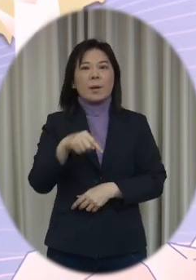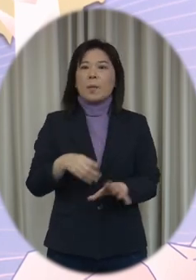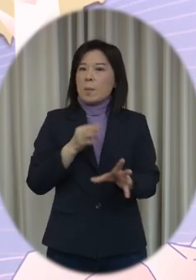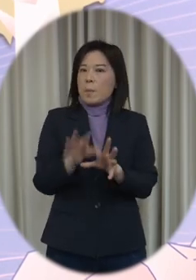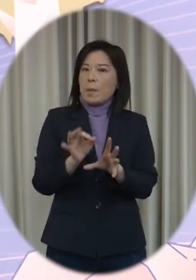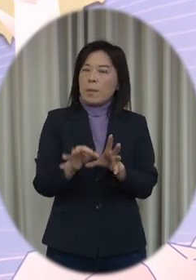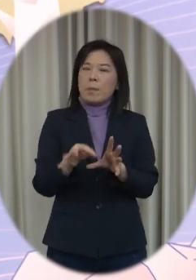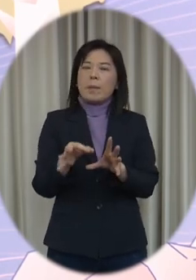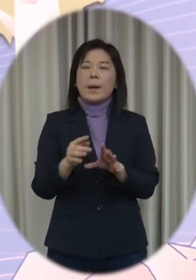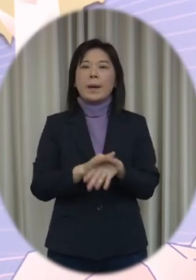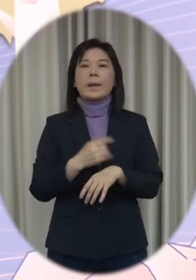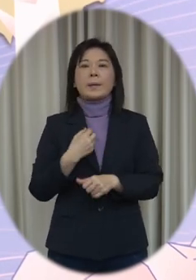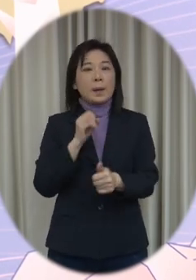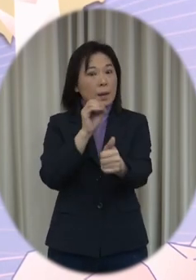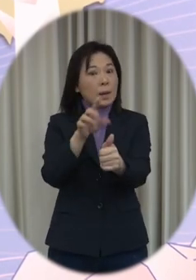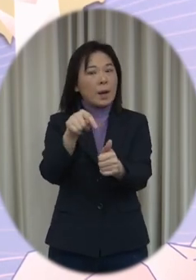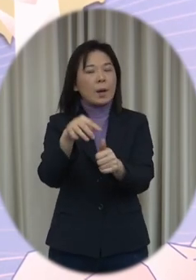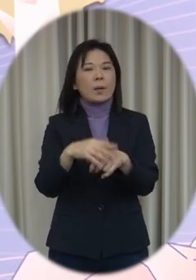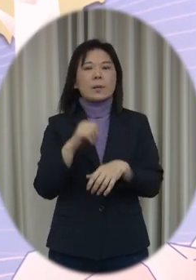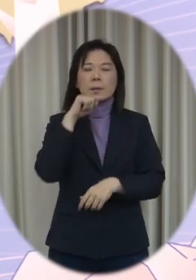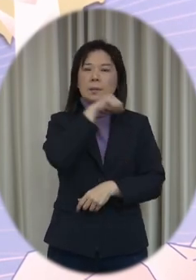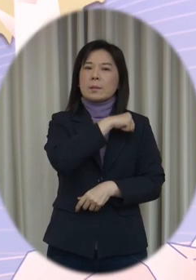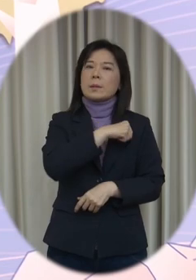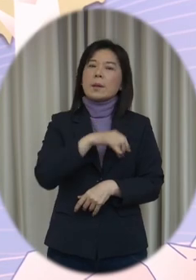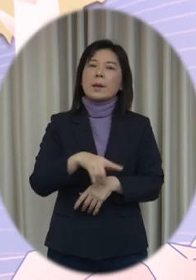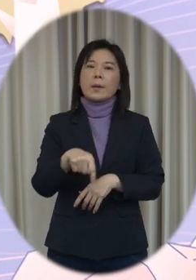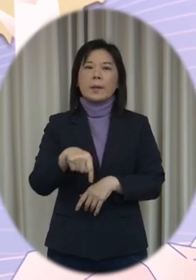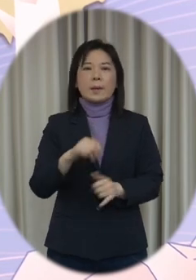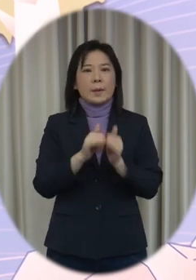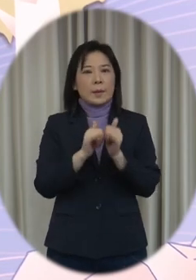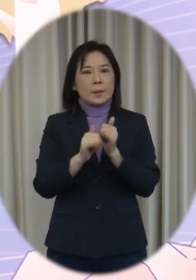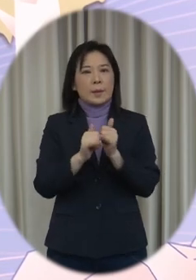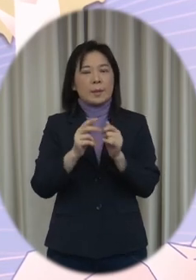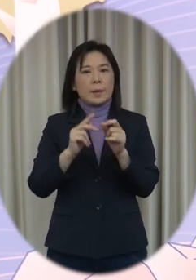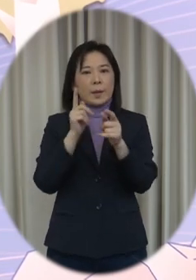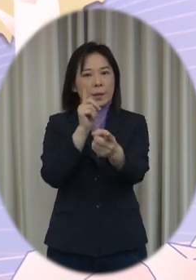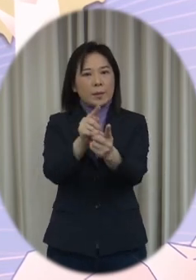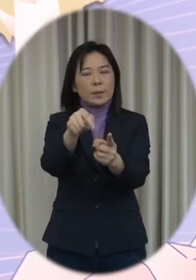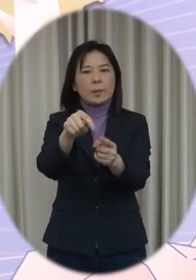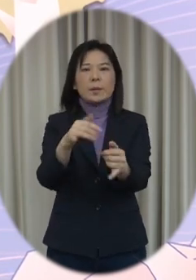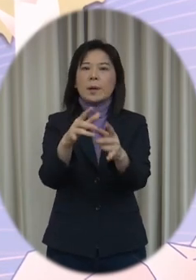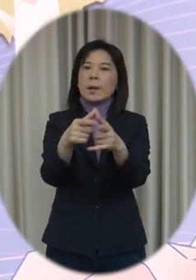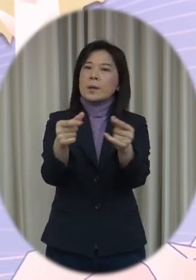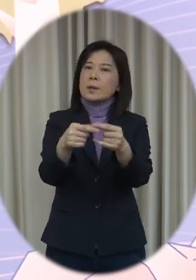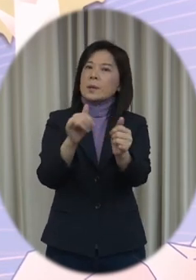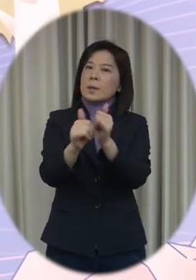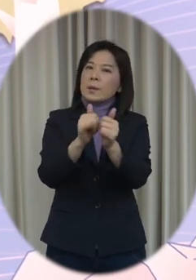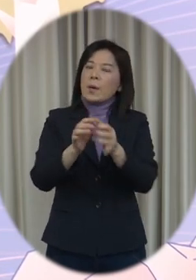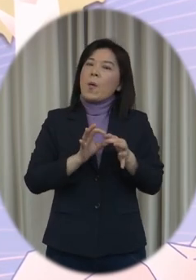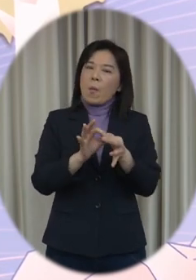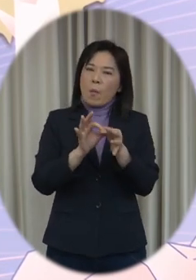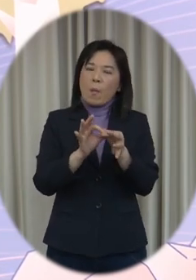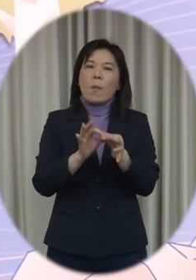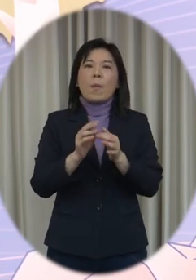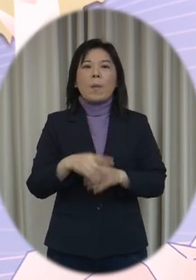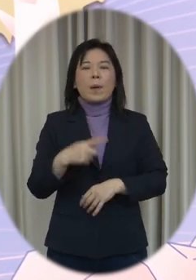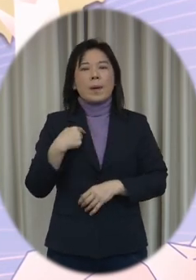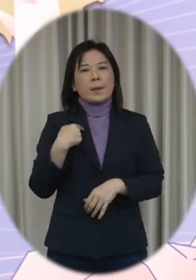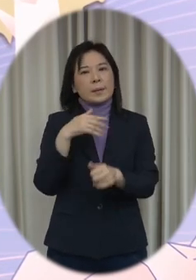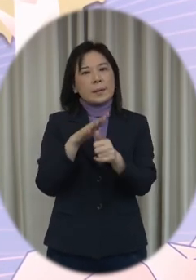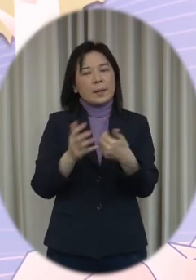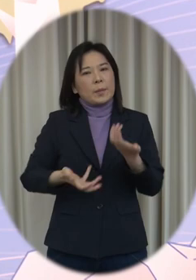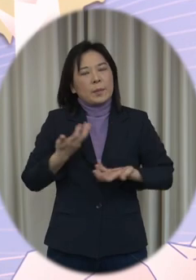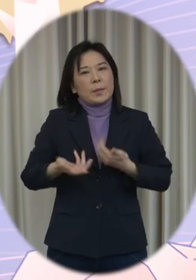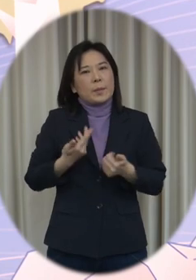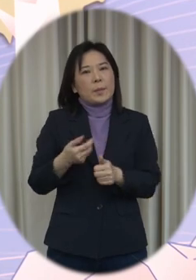够表达我们台湾国人同胞对我们日本的民众的一个关怀，以及表达我们的温暖之